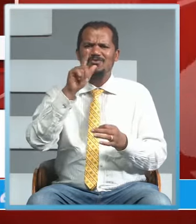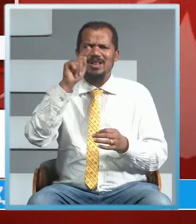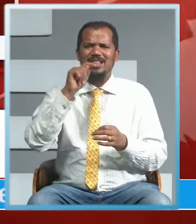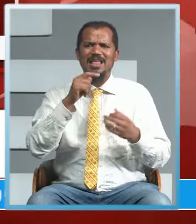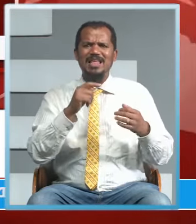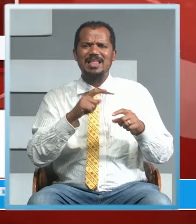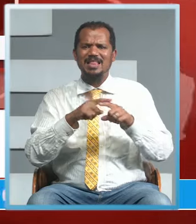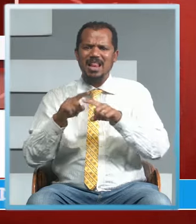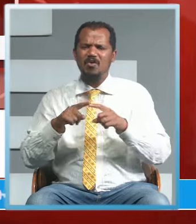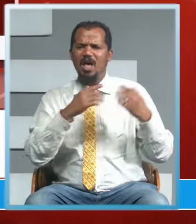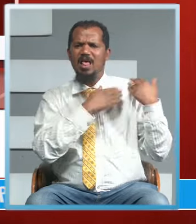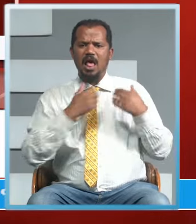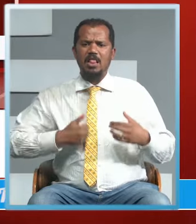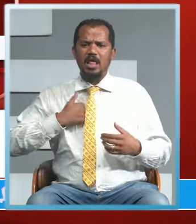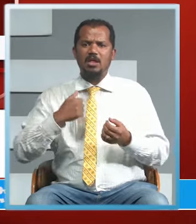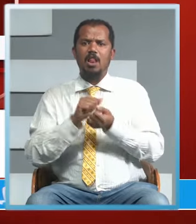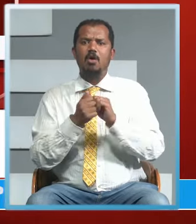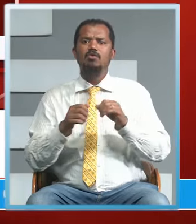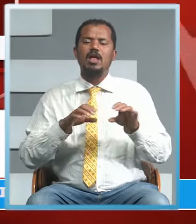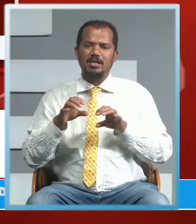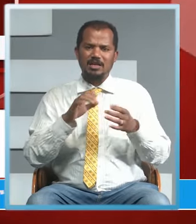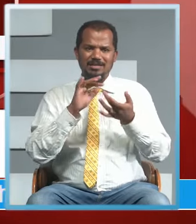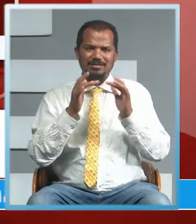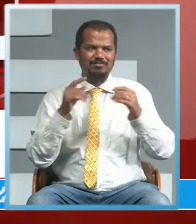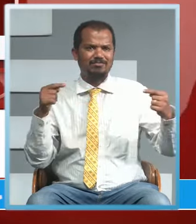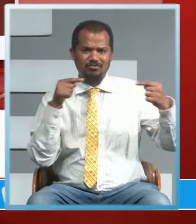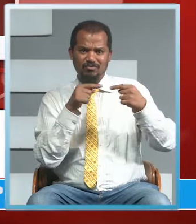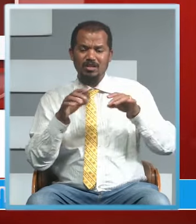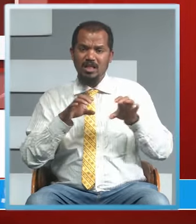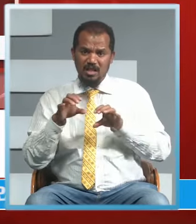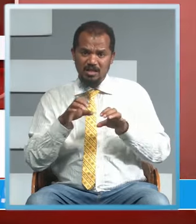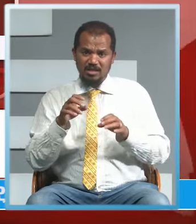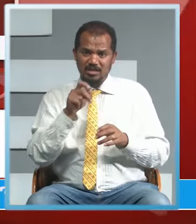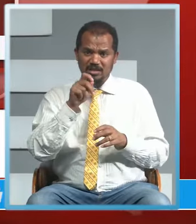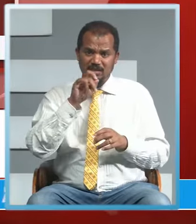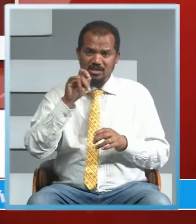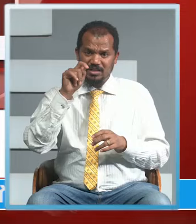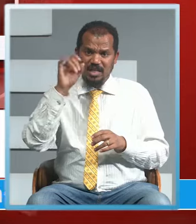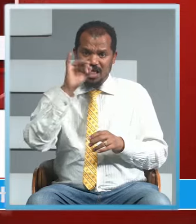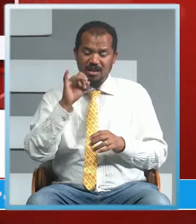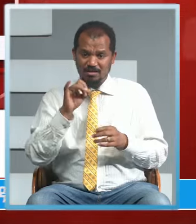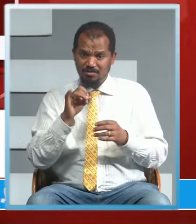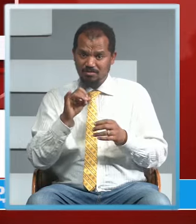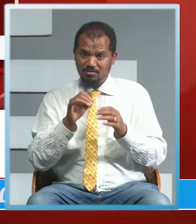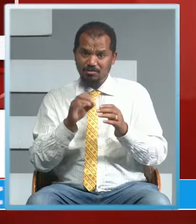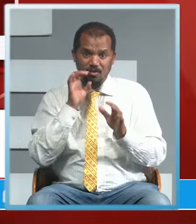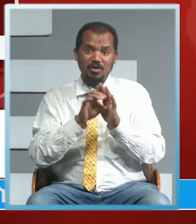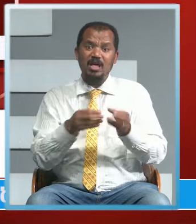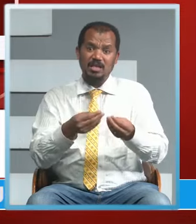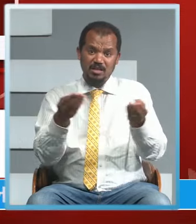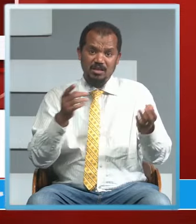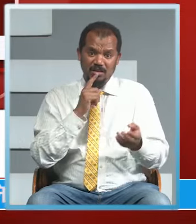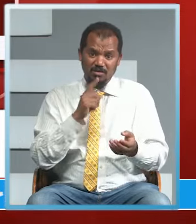ከተለያዩ ኃላፊዎች ጋር ያድራሻ ልውውጥ አድርገናል። የበይነ መረብ ትስስርም ፈጥረናል። በተለይ ዲጂታል መታወቂያን በሚመለከት እየተሰጠ